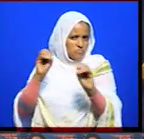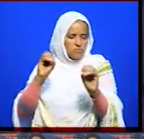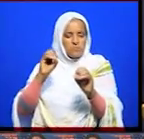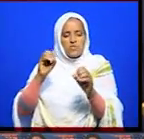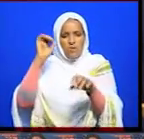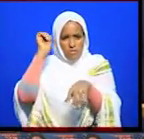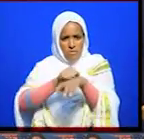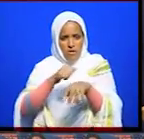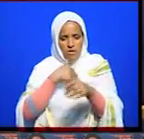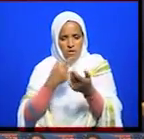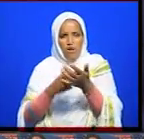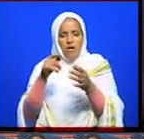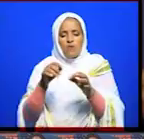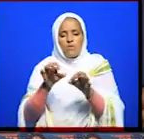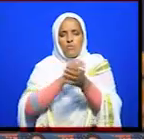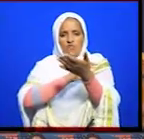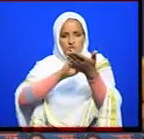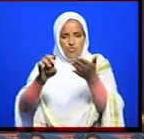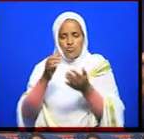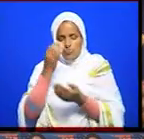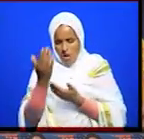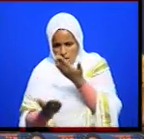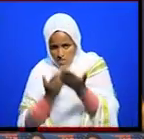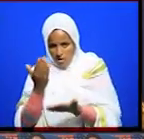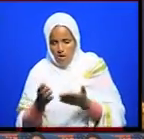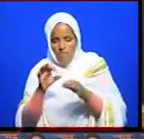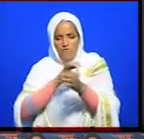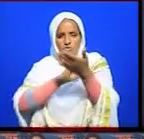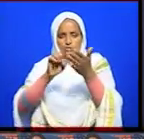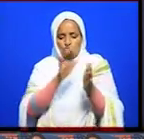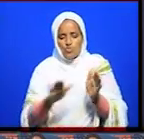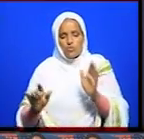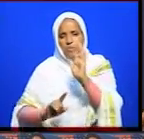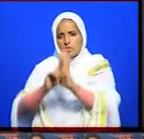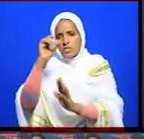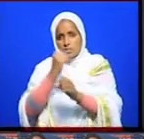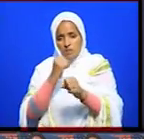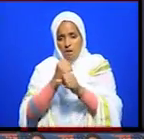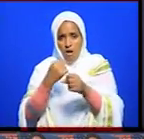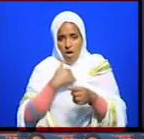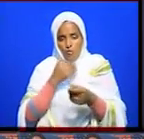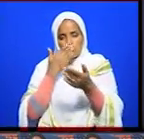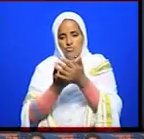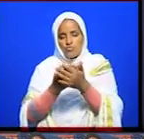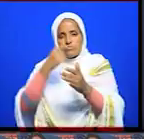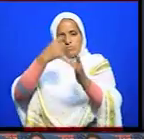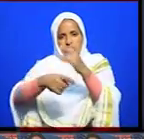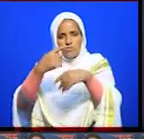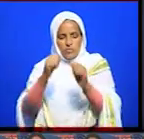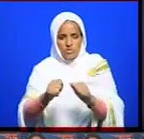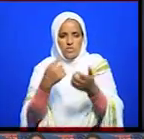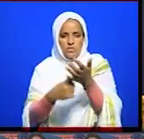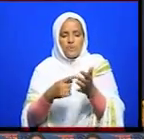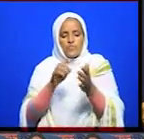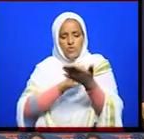ወላጅ ነው አሳዳጊውና ያ እንዳይሆን የመንፈስ ቅዱስ ሞግዚት ሆነው በመንፈስ ቅዱስ ልጆችን የማሳደግ ሥራ ስላለባቸው በእንዲህ